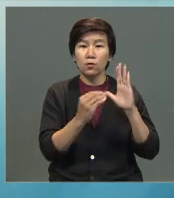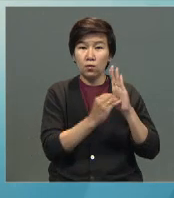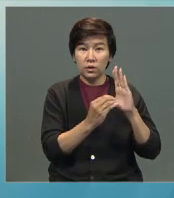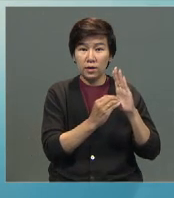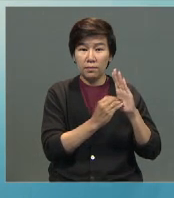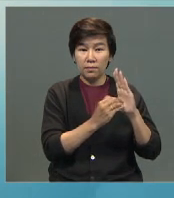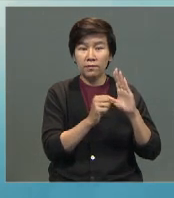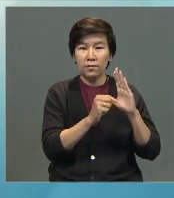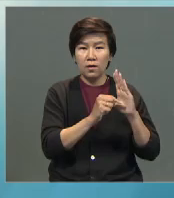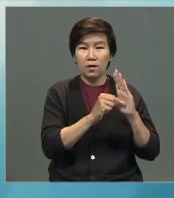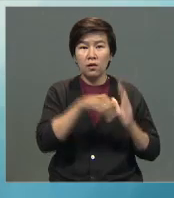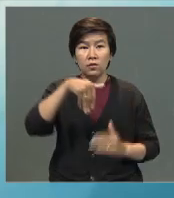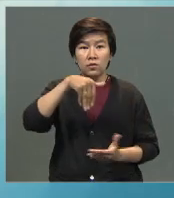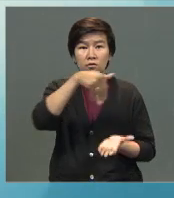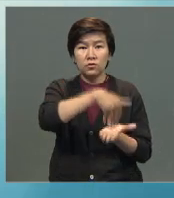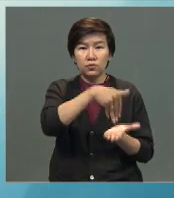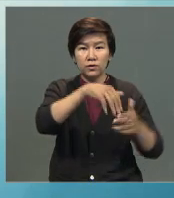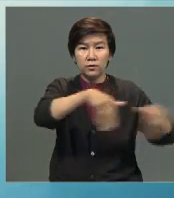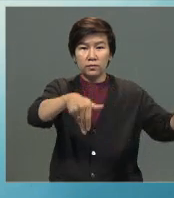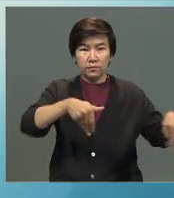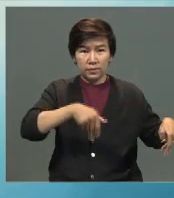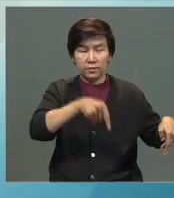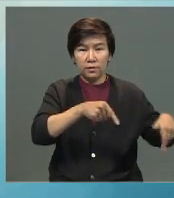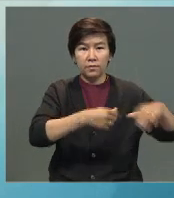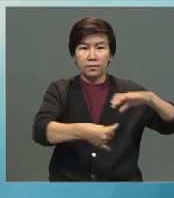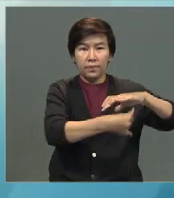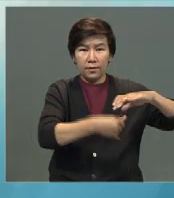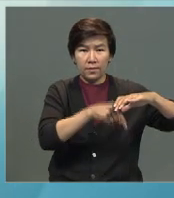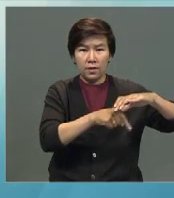รายนี้อยู่ที่โรงแรมที่เราจัดให้นะครับเป็นเศษโคนันทีที่กรุงเทพฯครับก็ทำให้ตัวเลขของกรุงเทพมหานครที่อยู่ที่0กับการนี้เป็น 17รายนะครับมาดูรายละเอียดของ